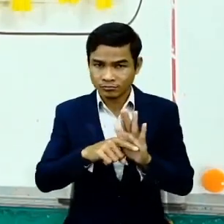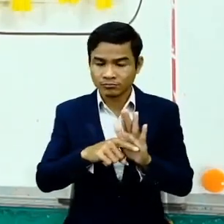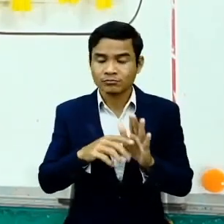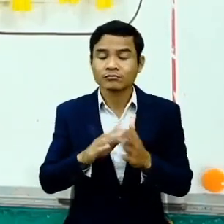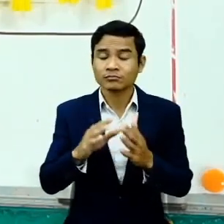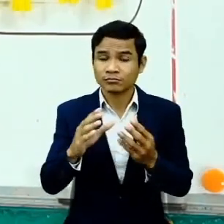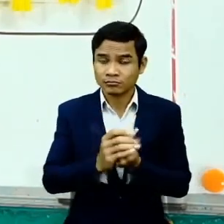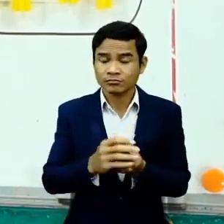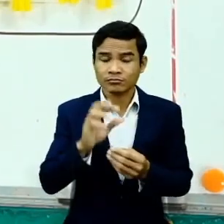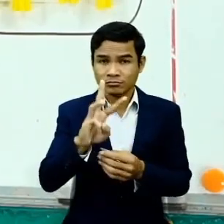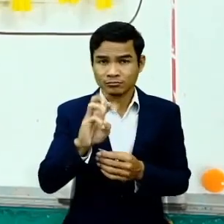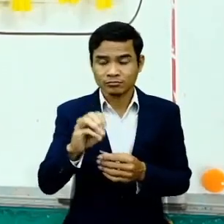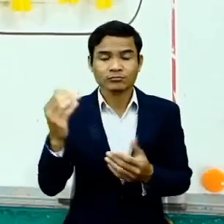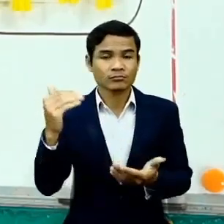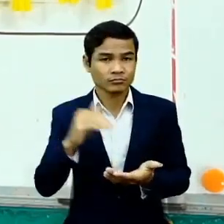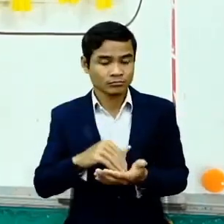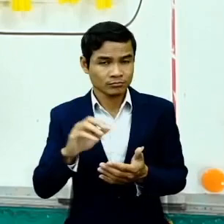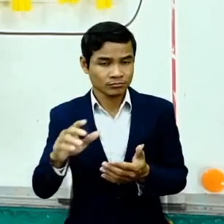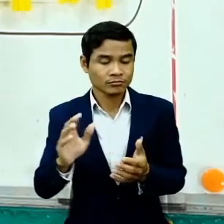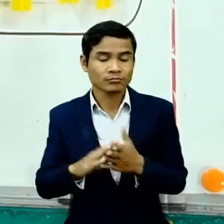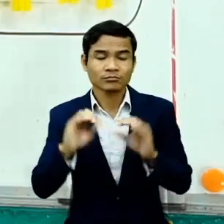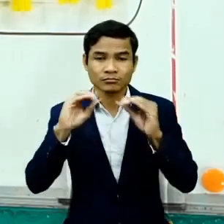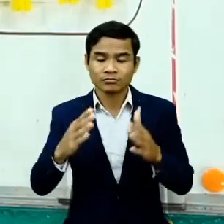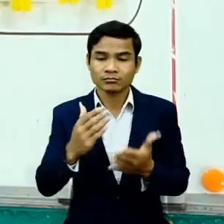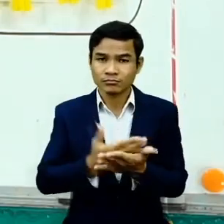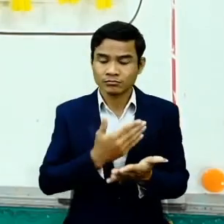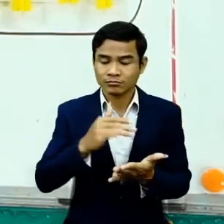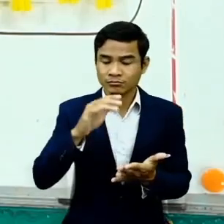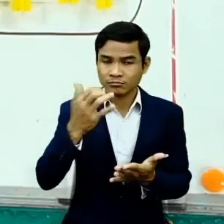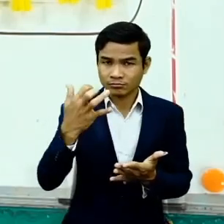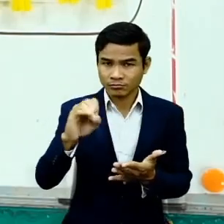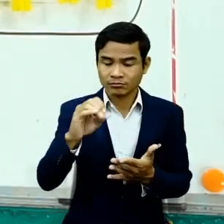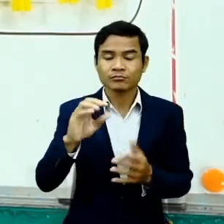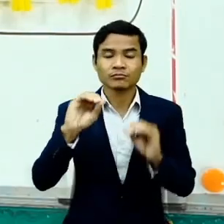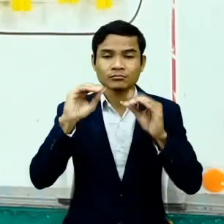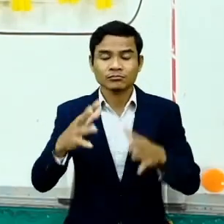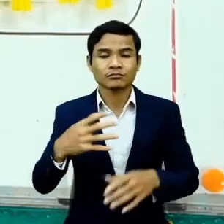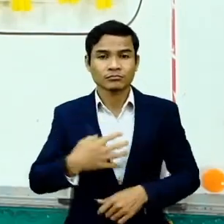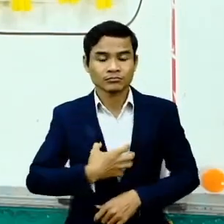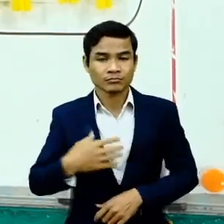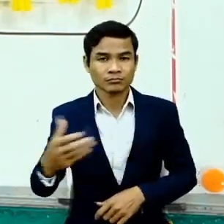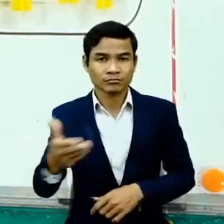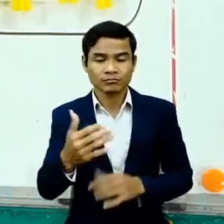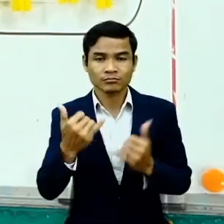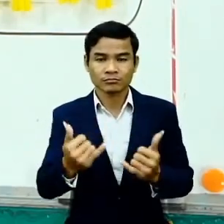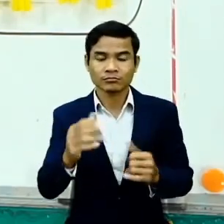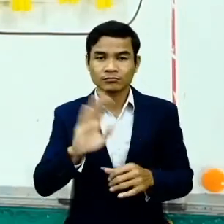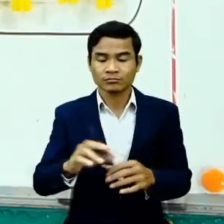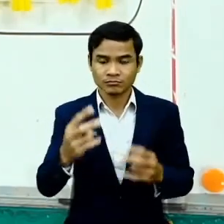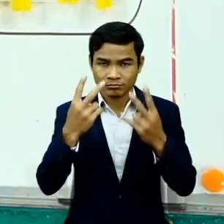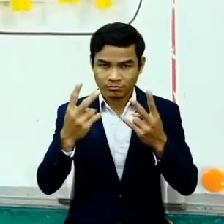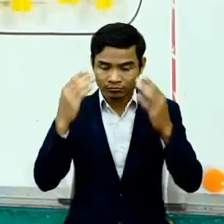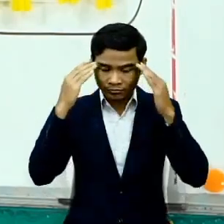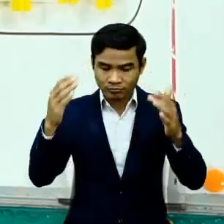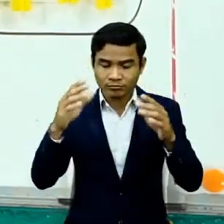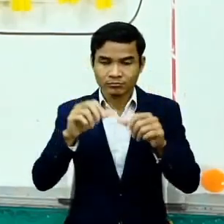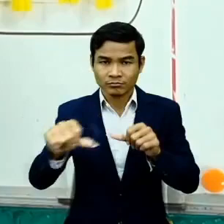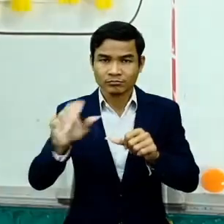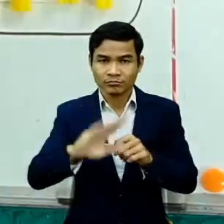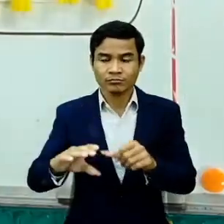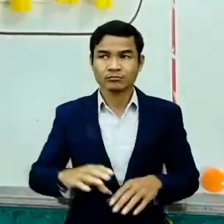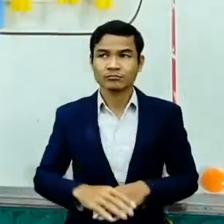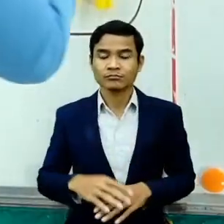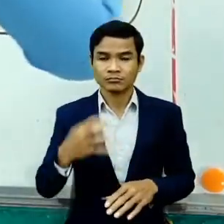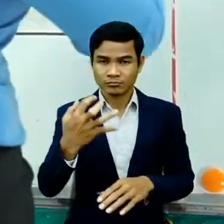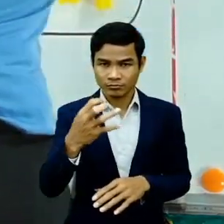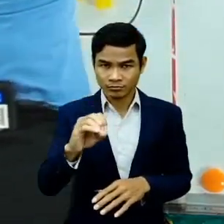chà chùm nguồn xàm sập với này cứu nâng bán chà sao chùm nuôn chất sập đây là cứu chẳng bàn chà chẳng là lấy con tạm đàn tặng ở khnìa nè con nè chà